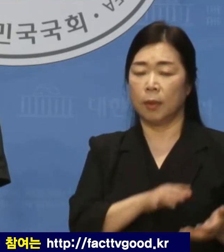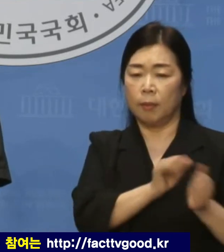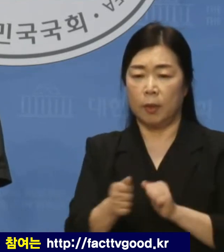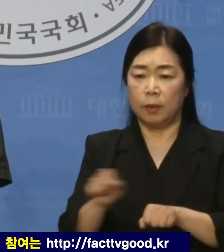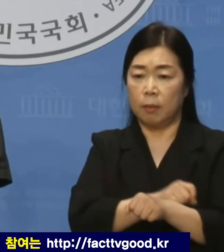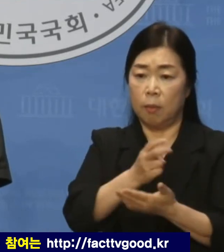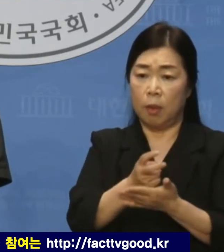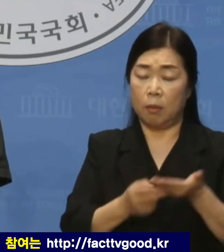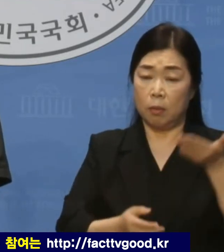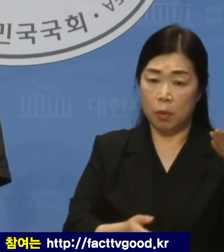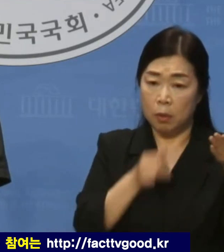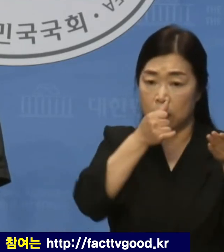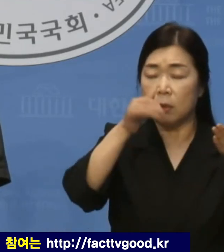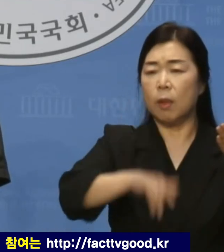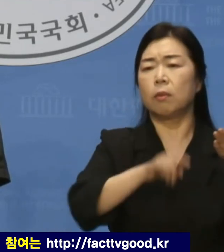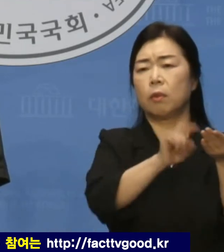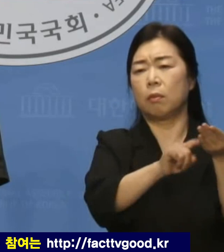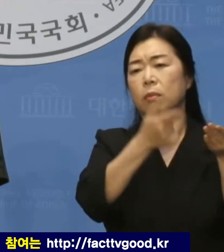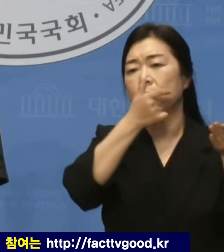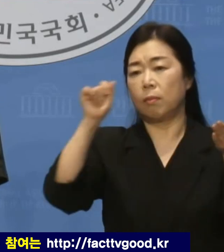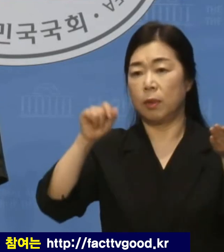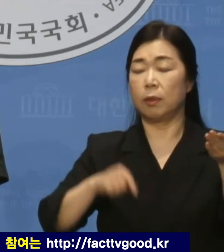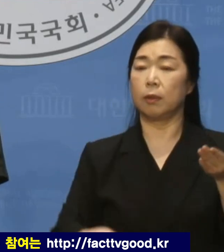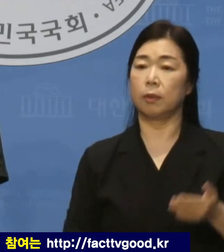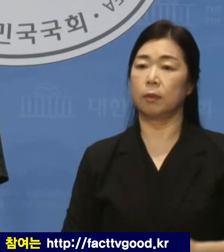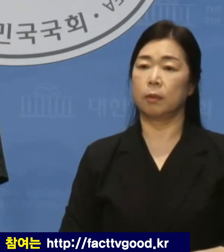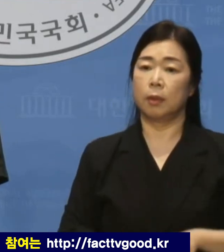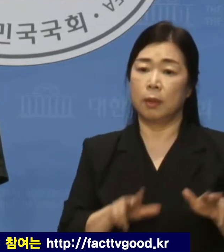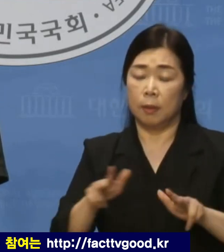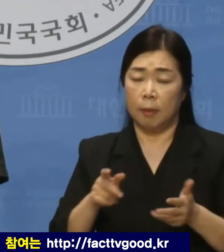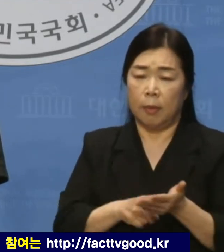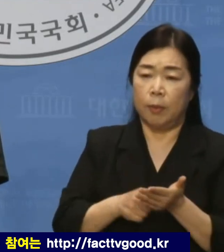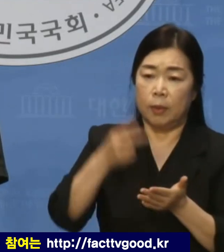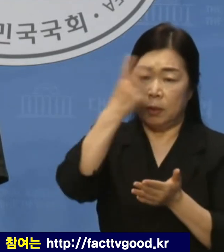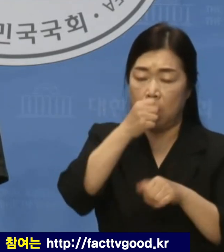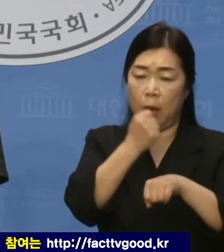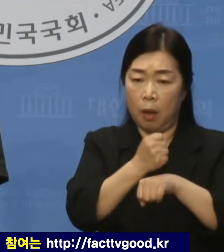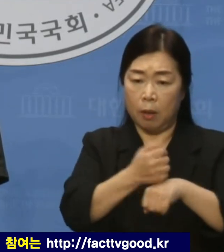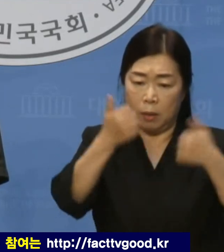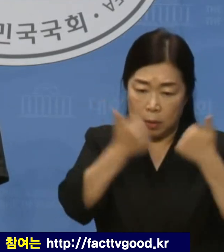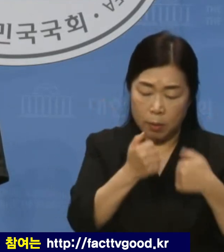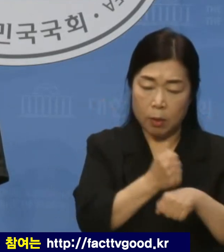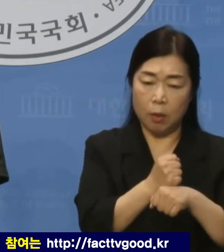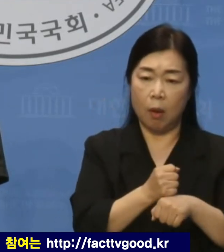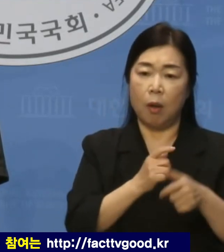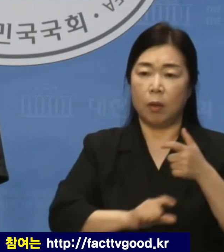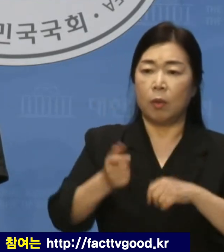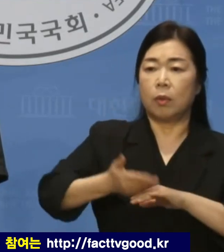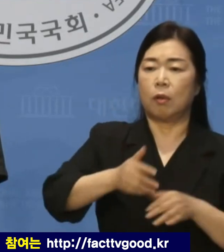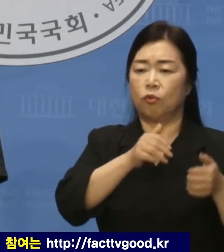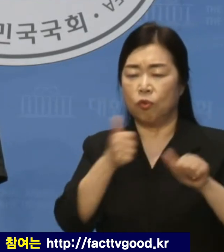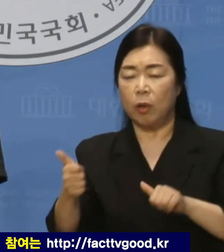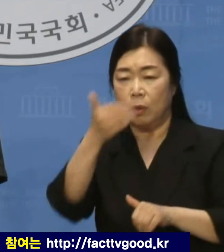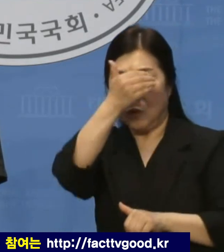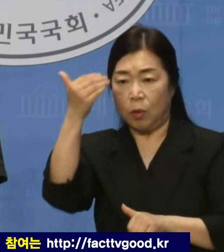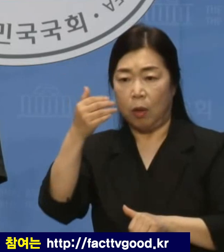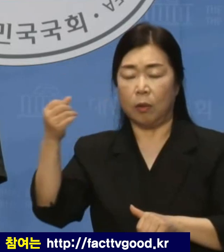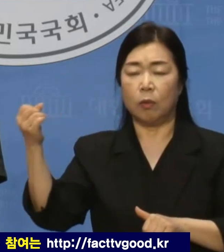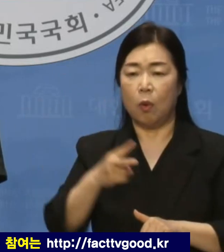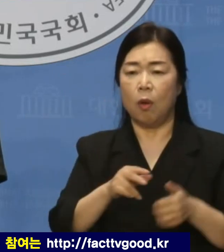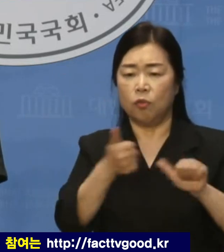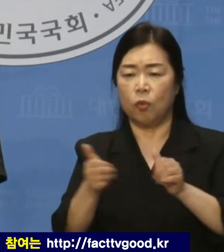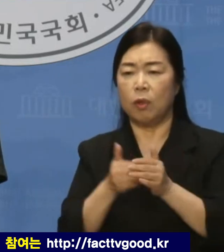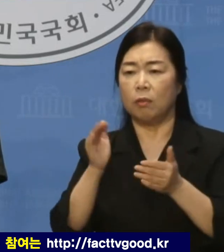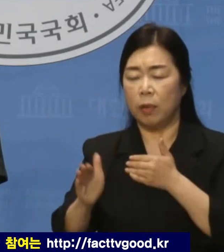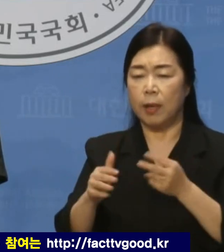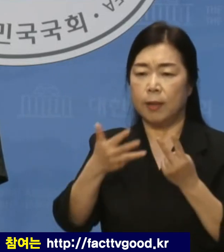패스트트랙의 특별법이 올라갔지만 그것만으로는 부족합니다. 신속히 심의해 주시어 이제 더 이상 죽어가는 청년들이 특히 죽고